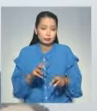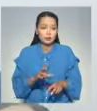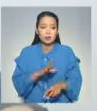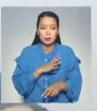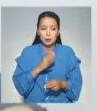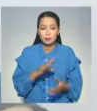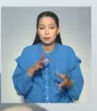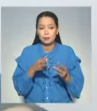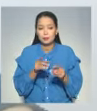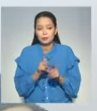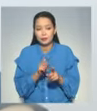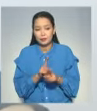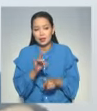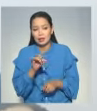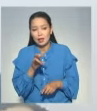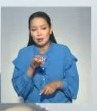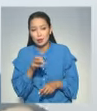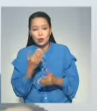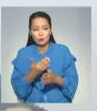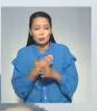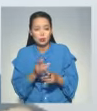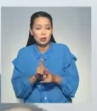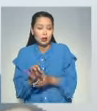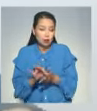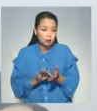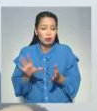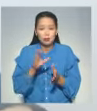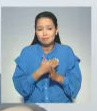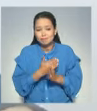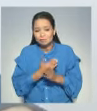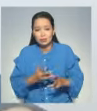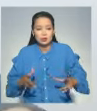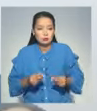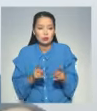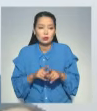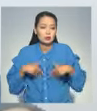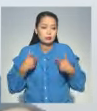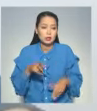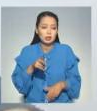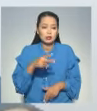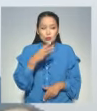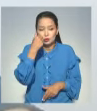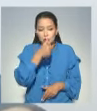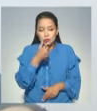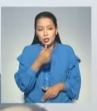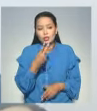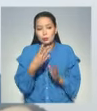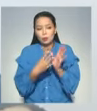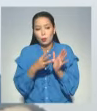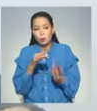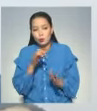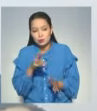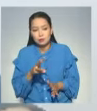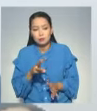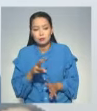Бірақ интенсивті реанимациялық көмектің дер кезінде көрсетілгеніне қарамастан 2023 жылдың 29 маусымында